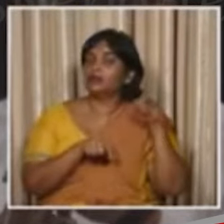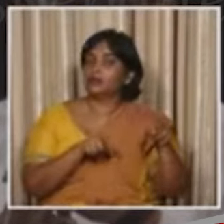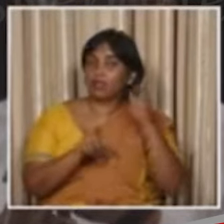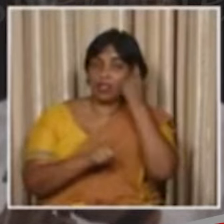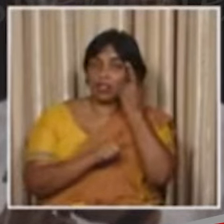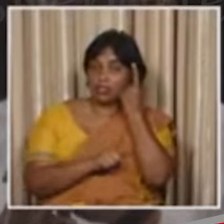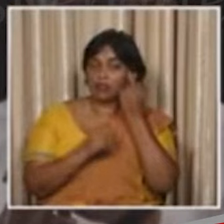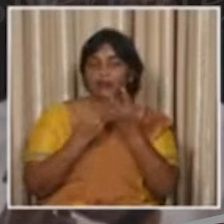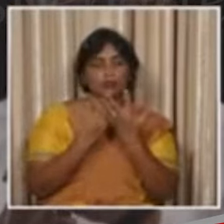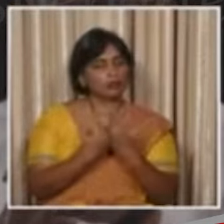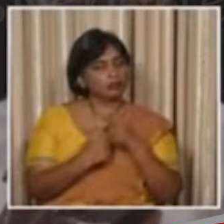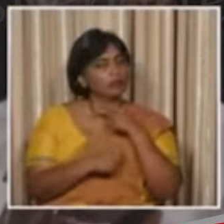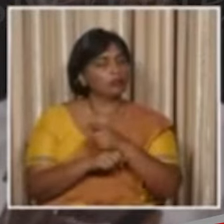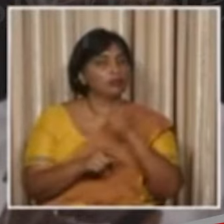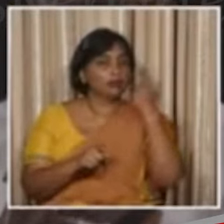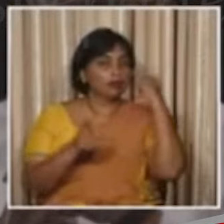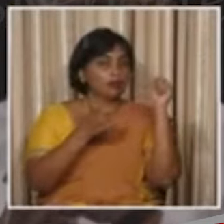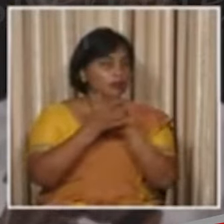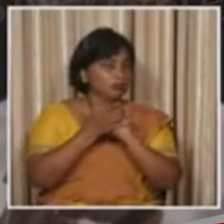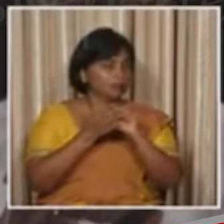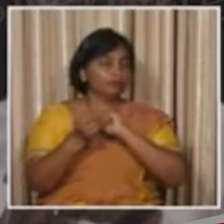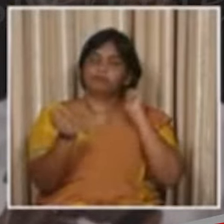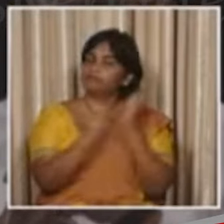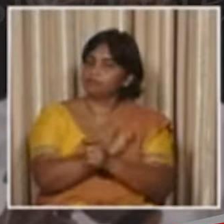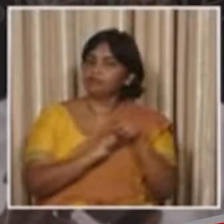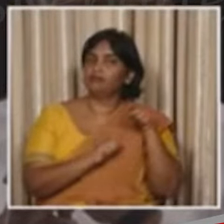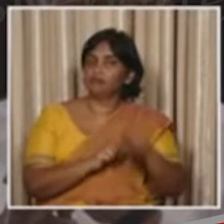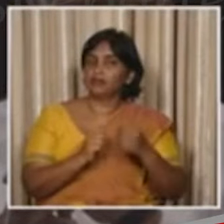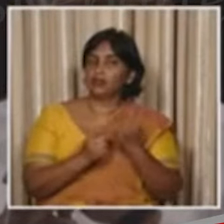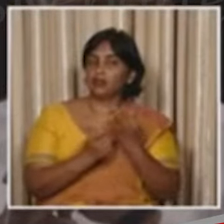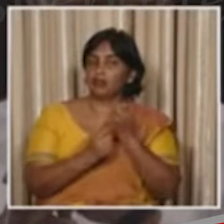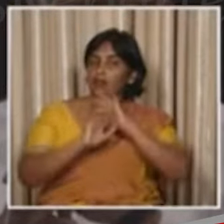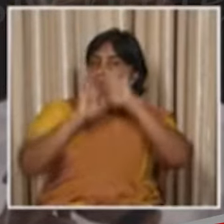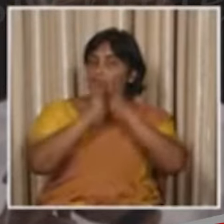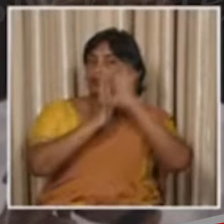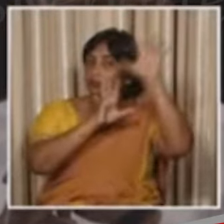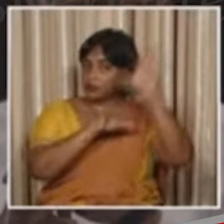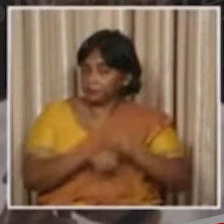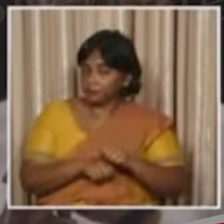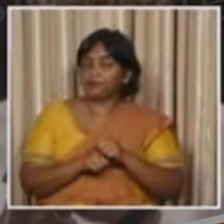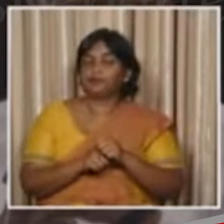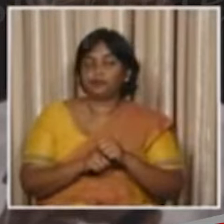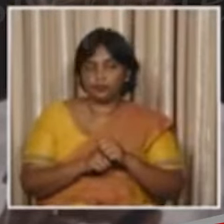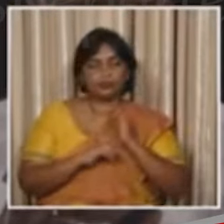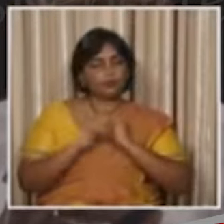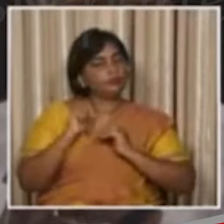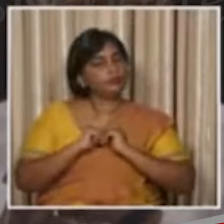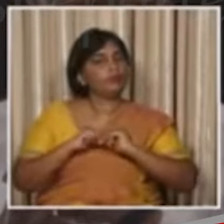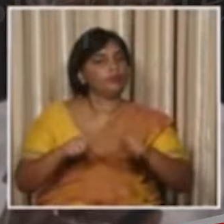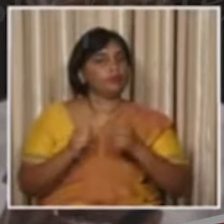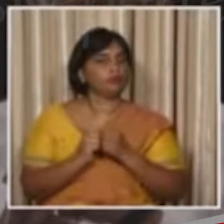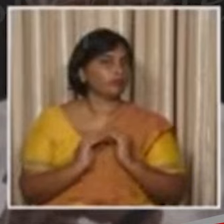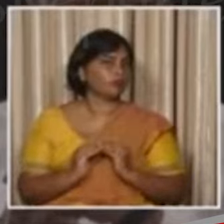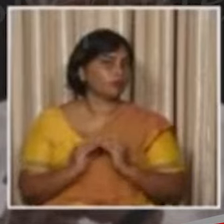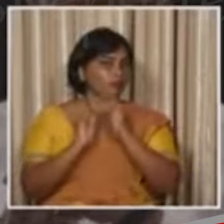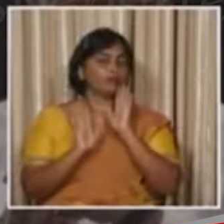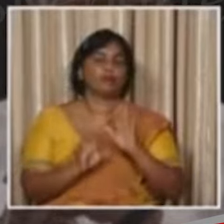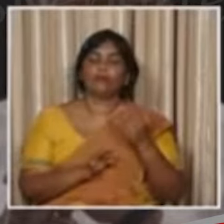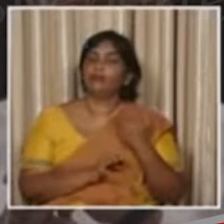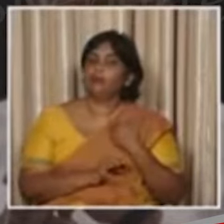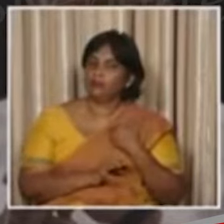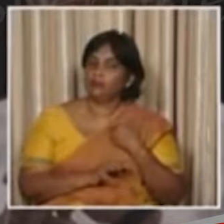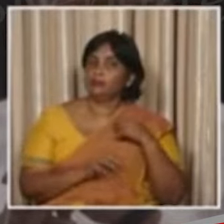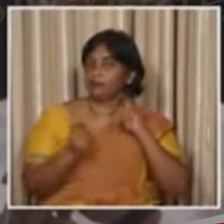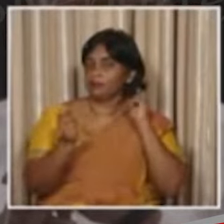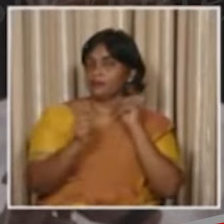දැනුමත් අරගෙන ඒ බ්‍රේන් ගේන් එකත් එක්ක මේගොල්ලෝ වත්කම් ප්‍රමාණයක් අරගෙන ඇවිල්ලා ඉන ක්‍රමවේදේ අපි ක්‍රියාත්මක කරනවායි කියන එකත් අපි